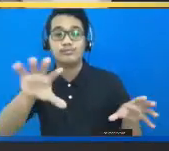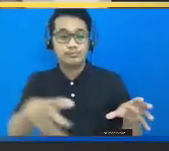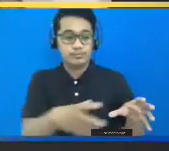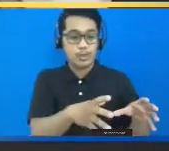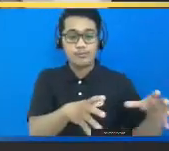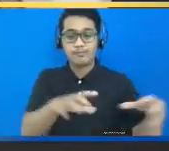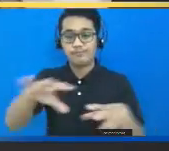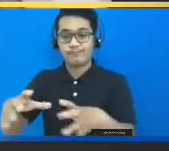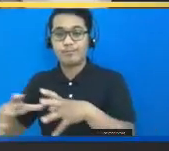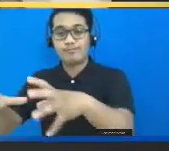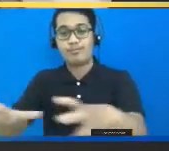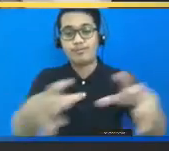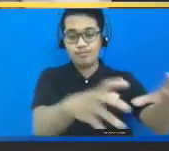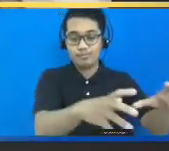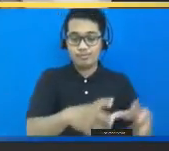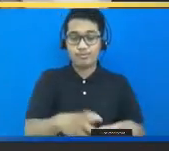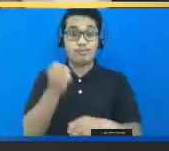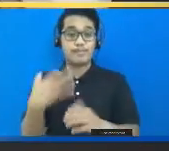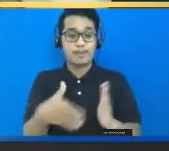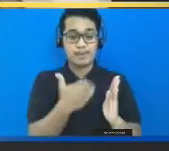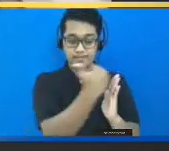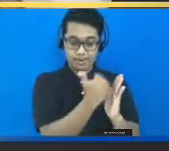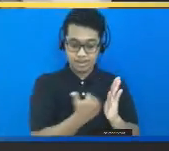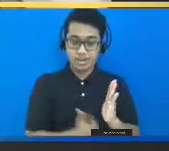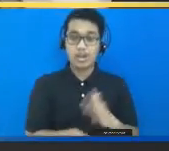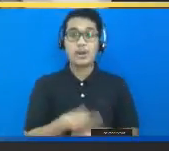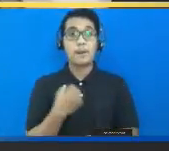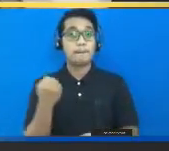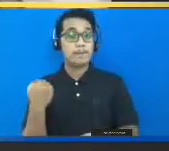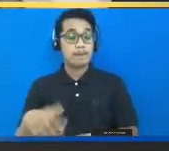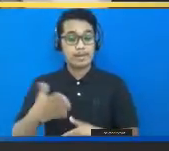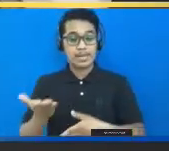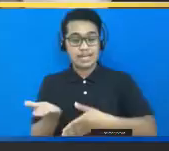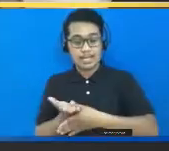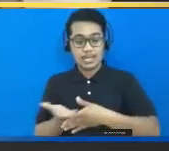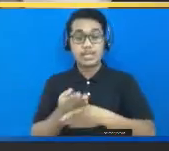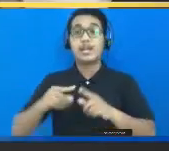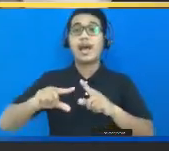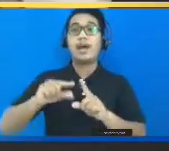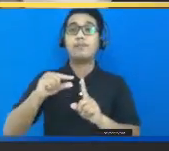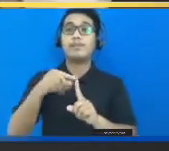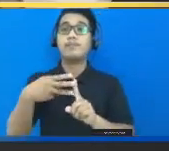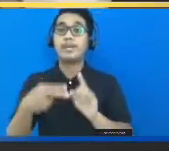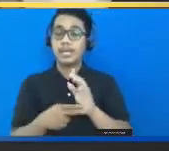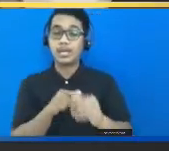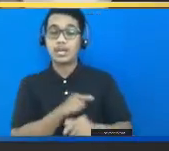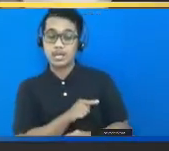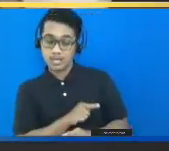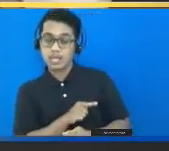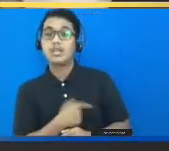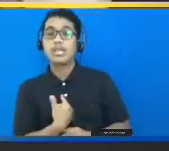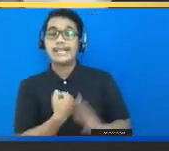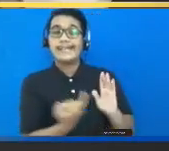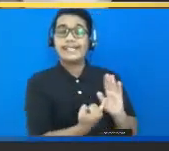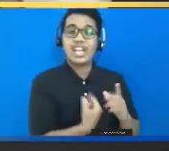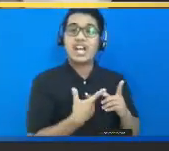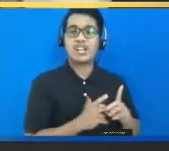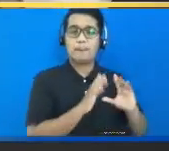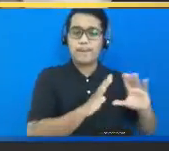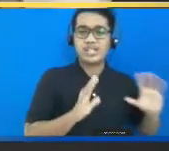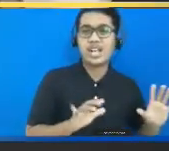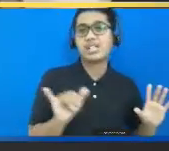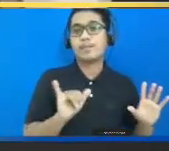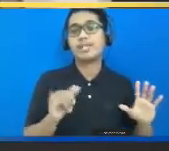kebijakan Pak memang di dalam dokumen yang ada di APBN itu komponennya memang banyak termasuk